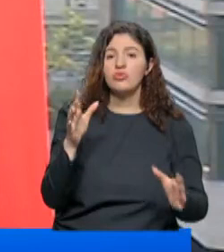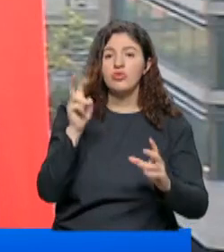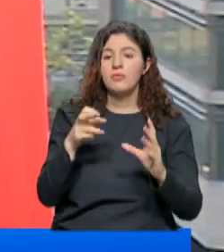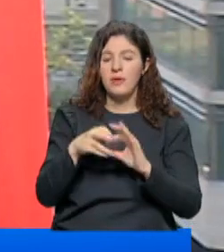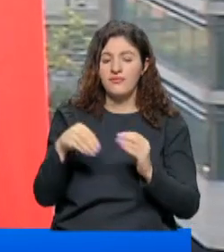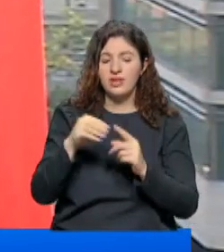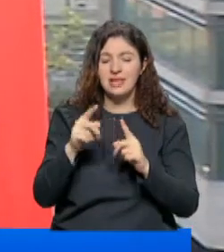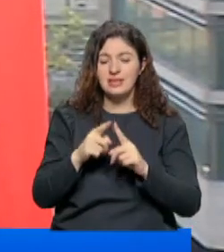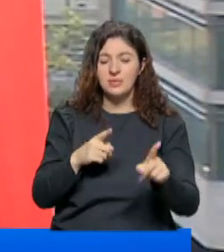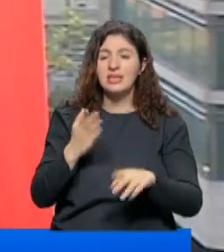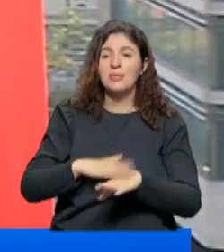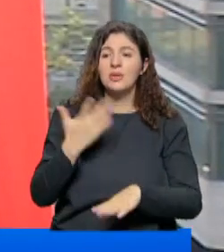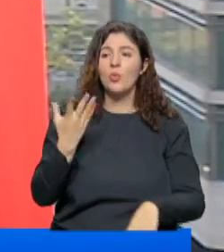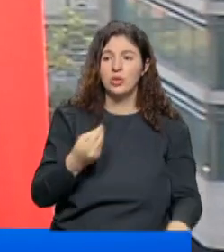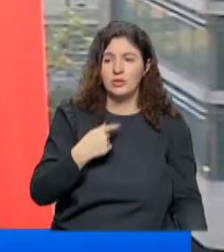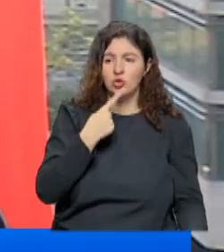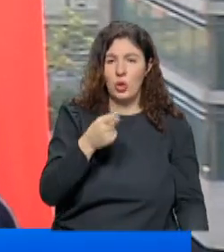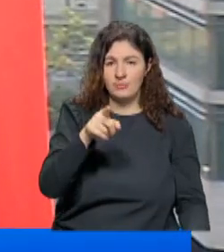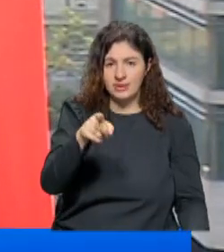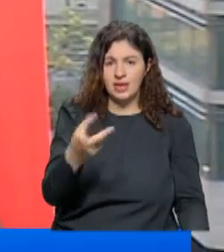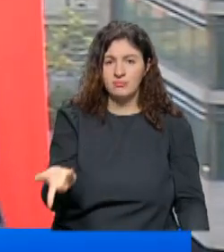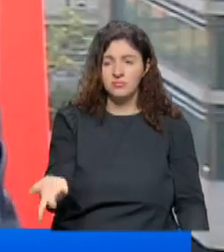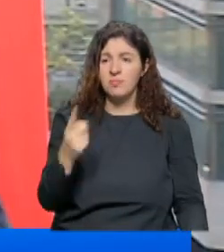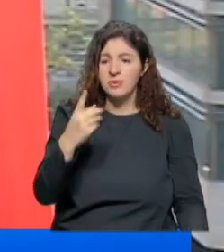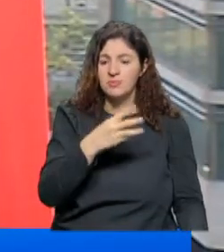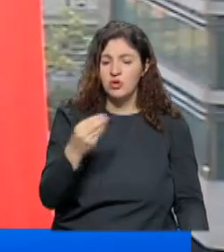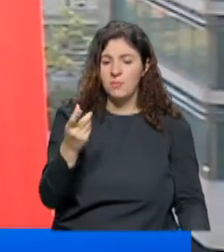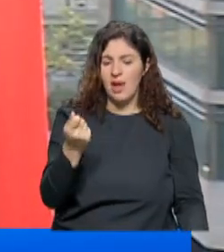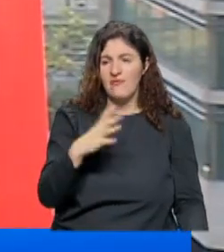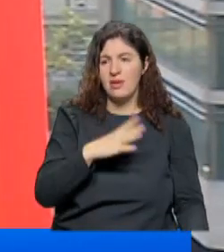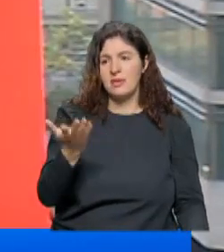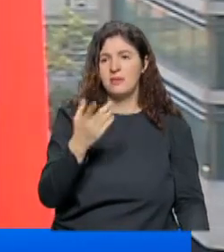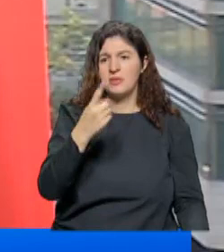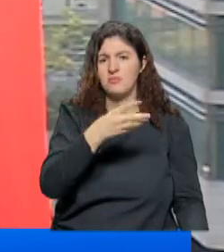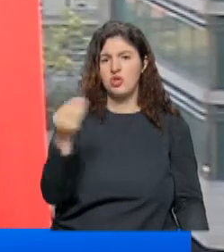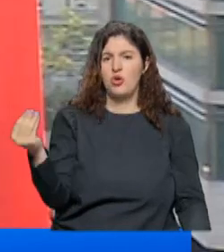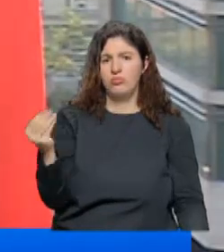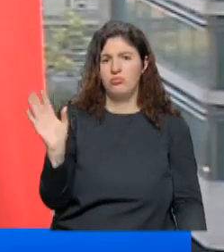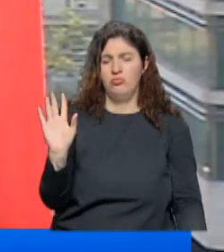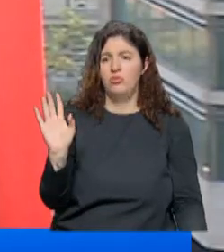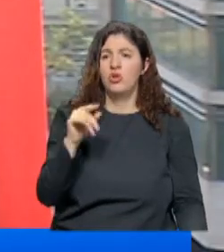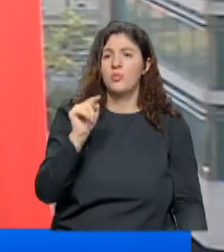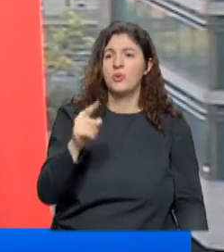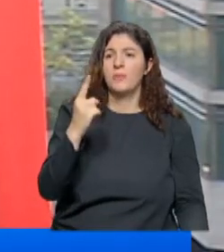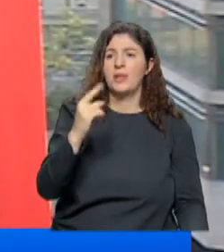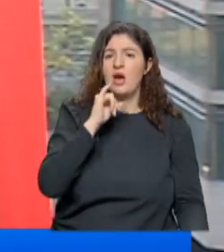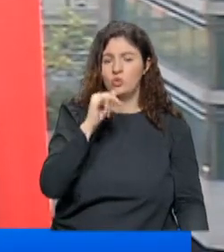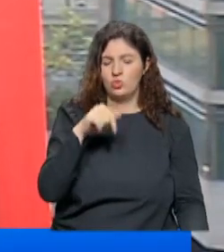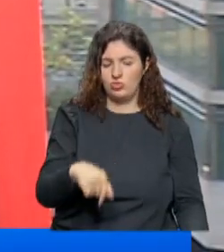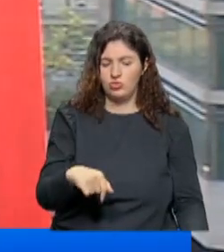mevduatla yapılanın ne olduğunu da söyleyeyim ben size. 1 milyon paranız var. 1 milyon paranız var. Bugün 1